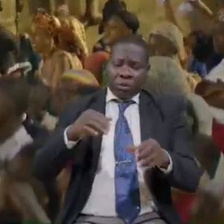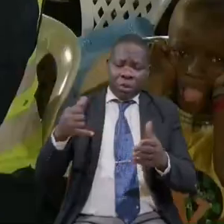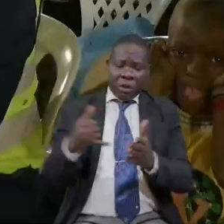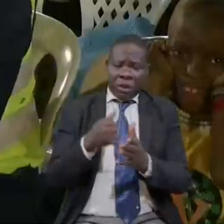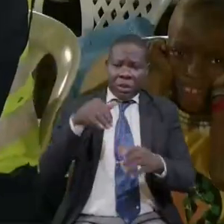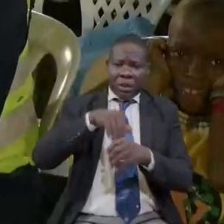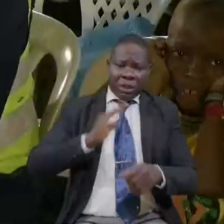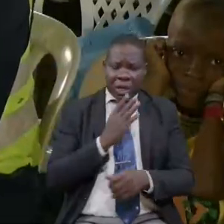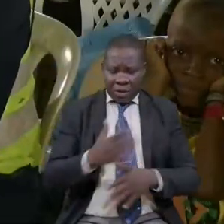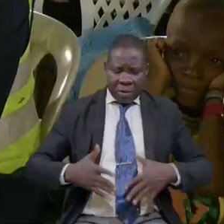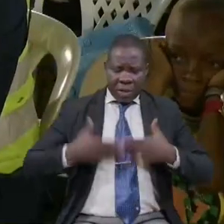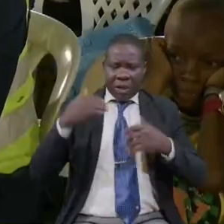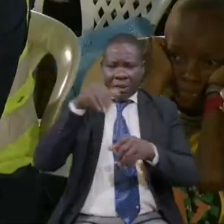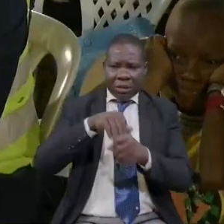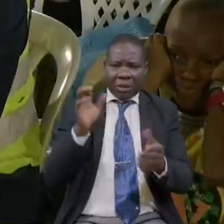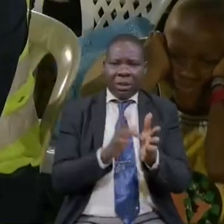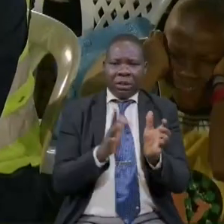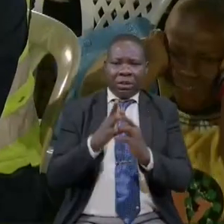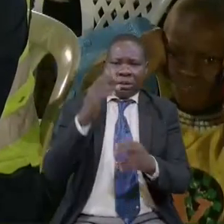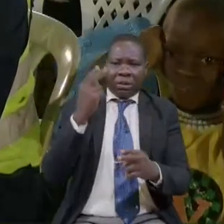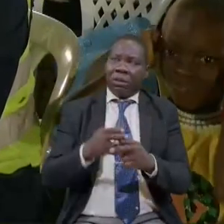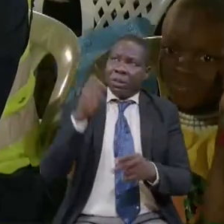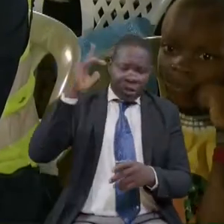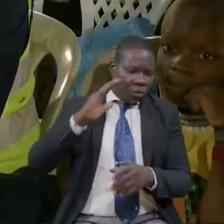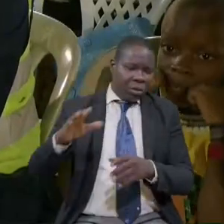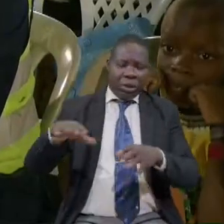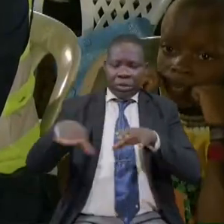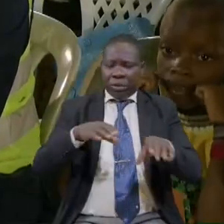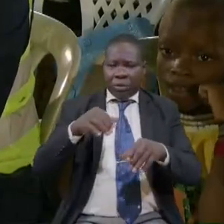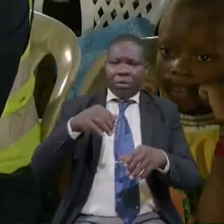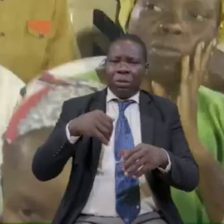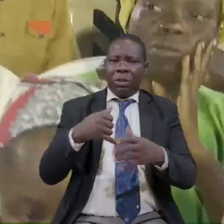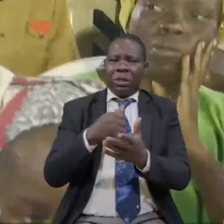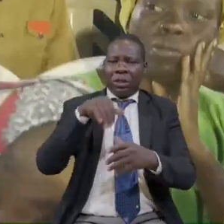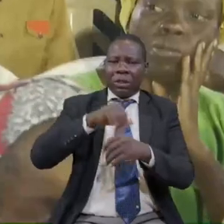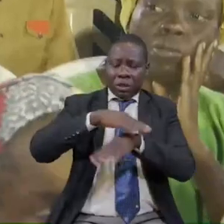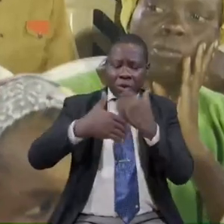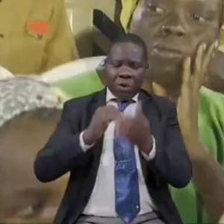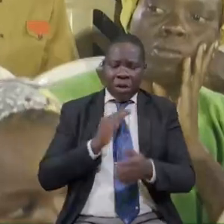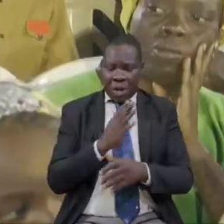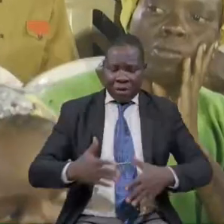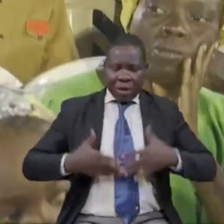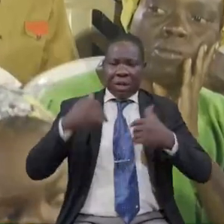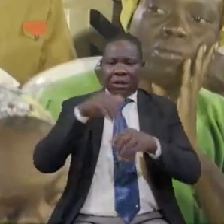vie. Il l'accomplira dans toutes nos vies au nom de Jésus-Christ.